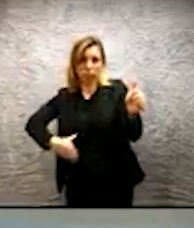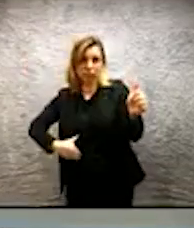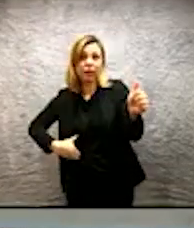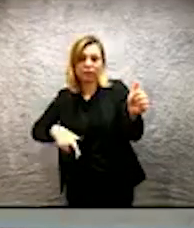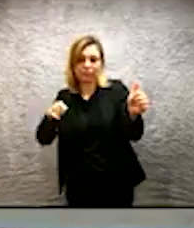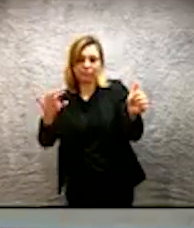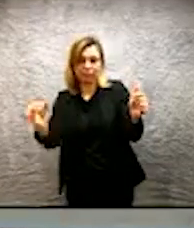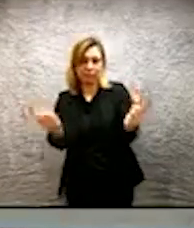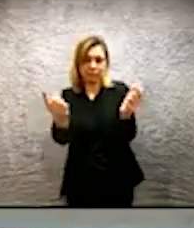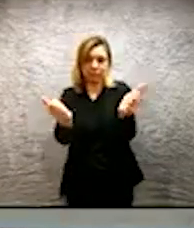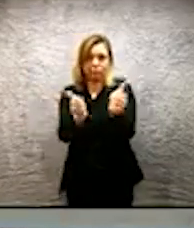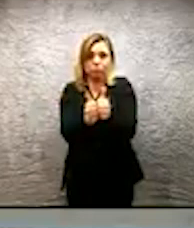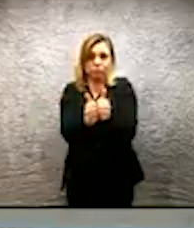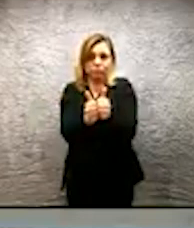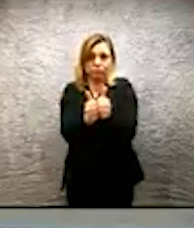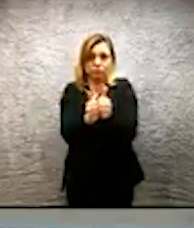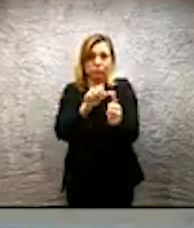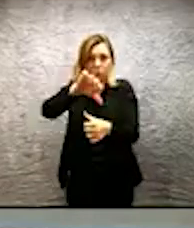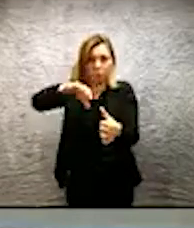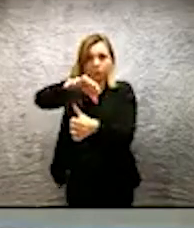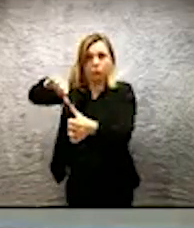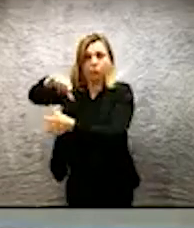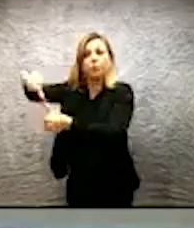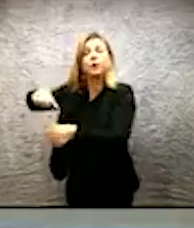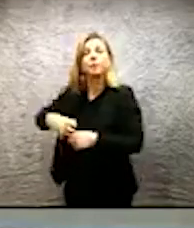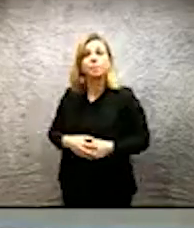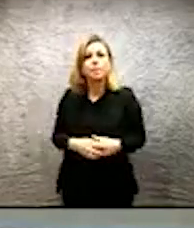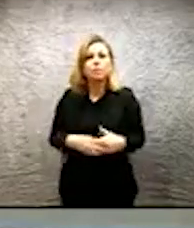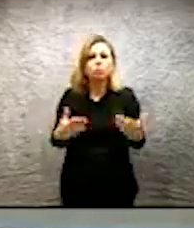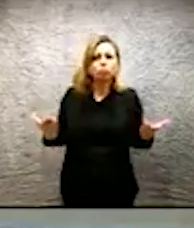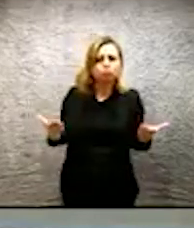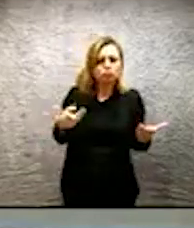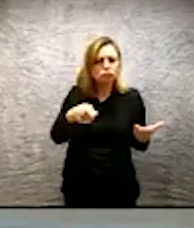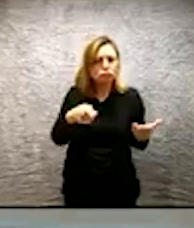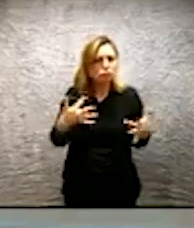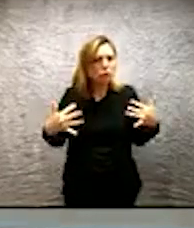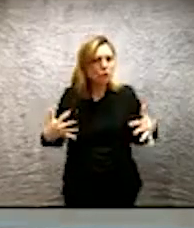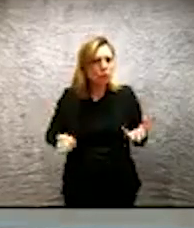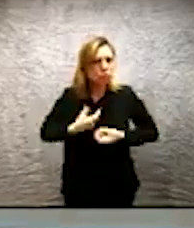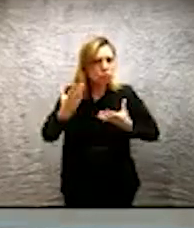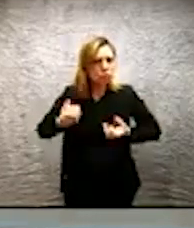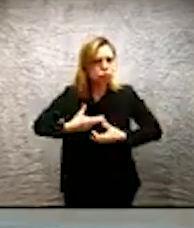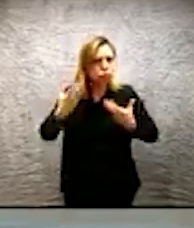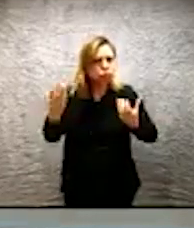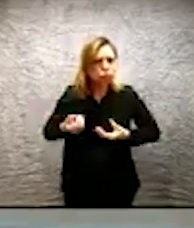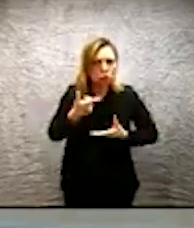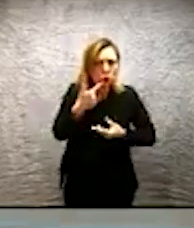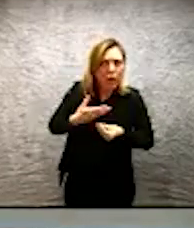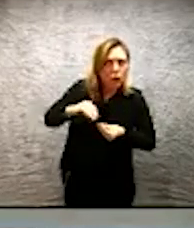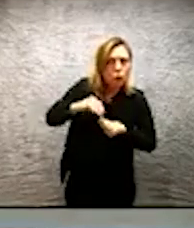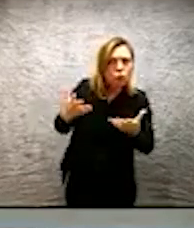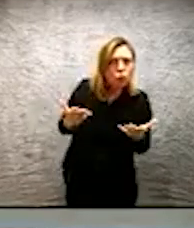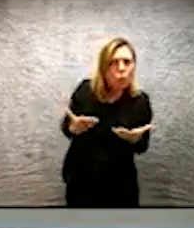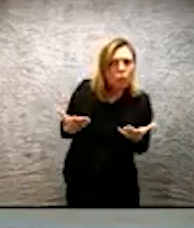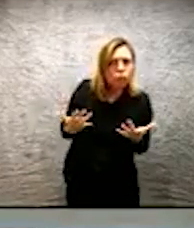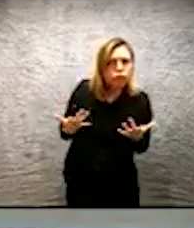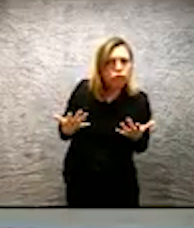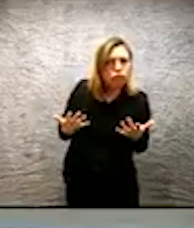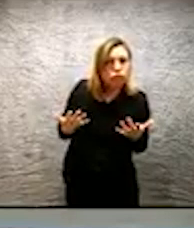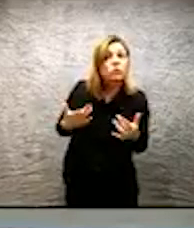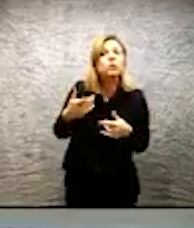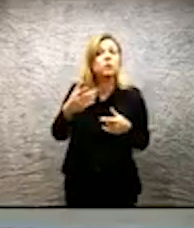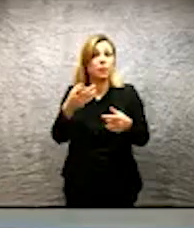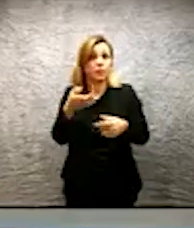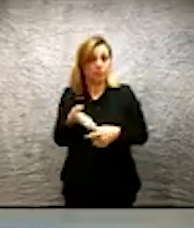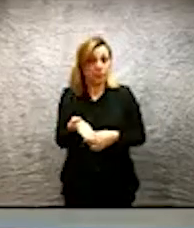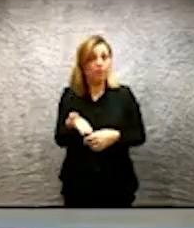Que puis-je dire encore sur ce CSU, sur cette entente ? Je pense que j'ai déjà bien avancé dessus. Peut-être dire quand même qu'elle